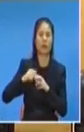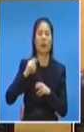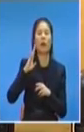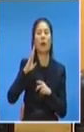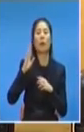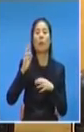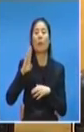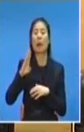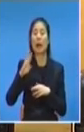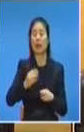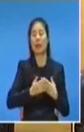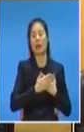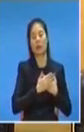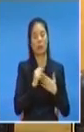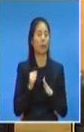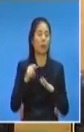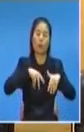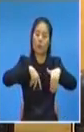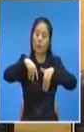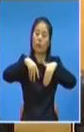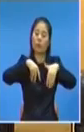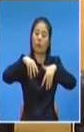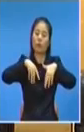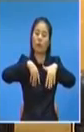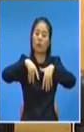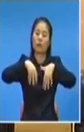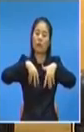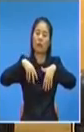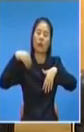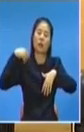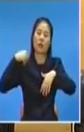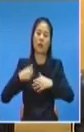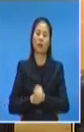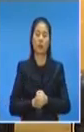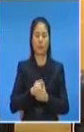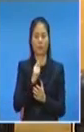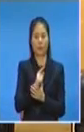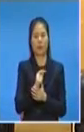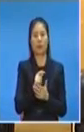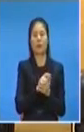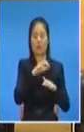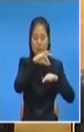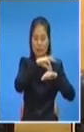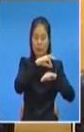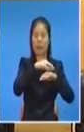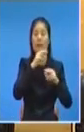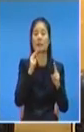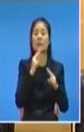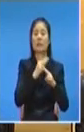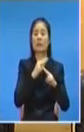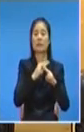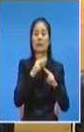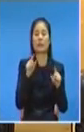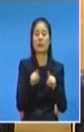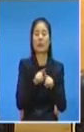มันความแตกต่างเหล่านี้มันมีอยู่เพราะงั้นถึงแม้จะเป็นระดับผู้กับเท่ากันเนี่ยมันก็มีความแตกต่างเพราะงั้นก็แน่นอนตำรว